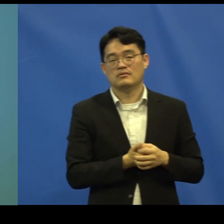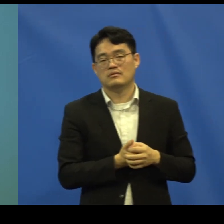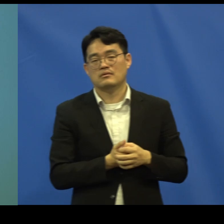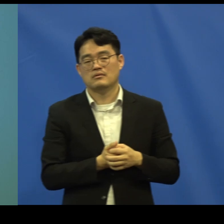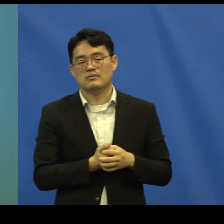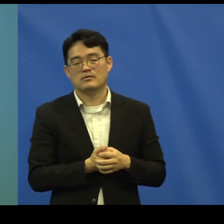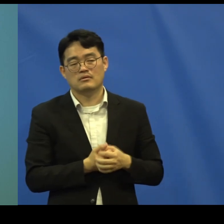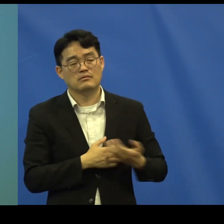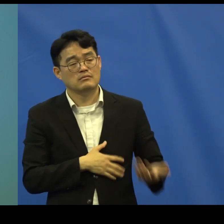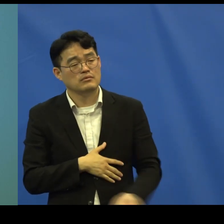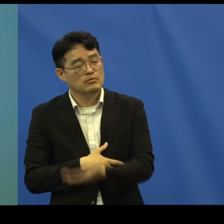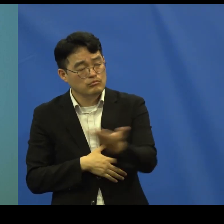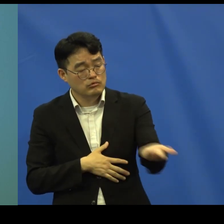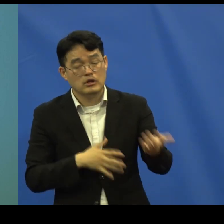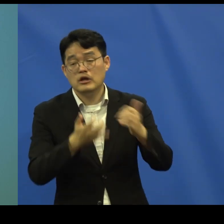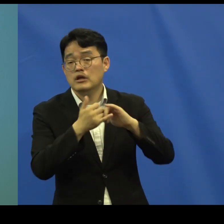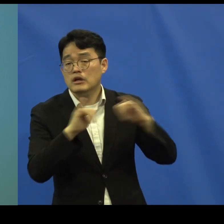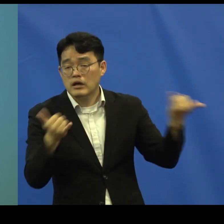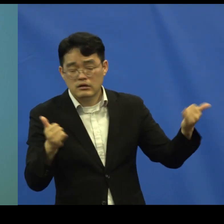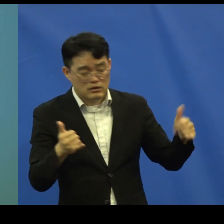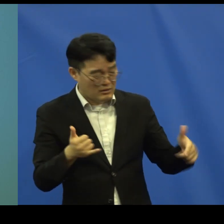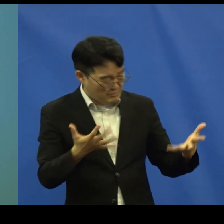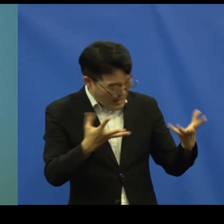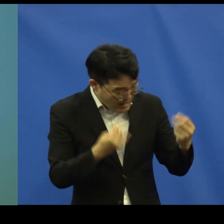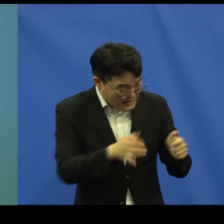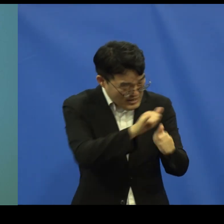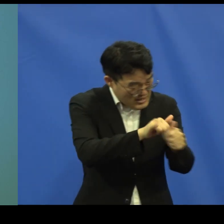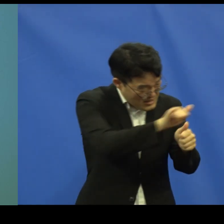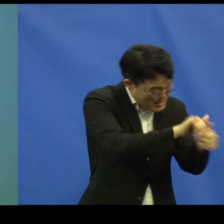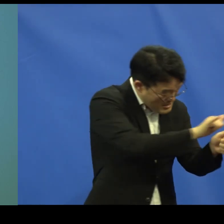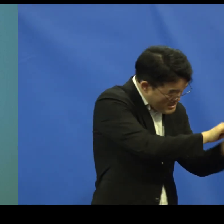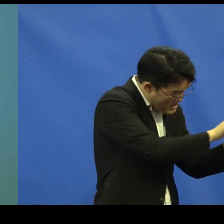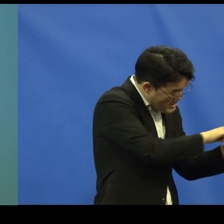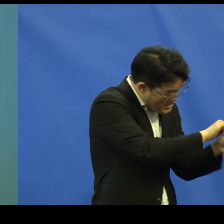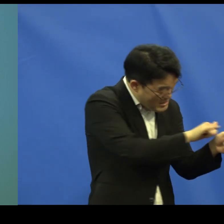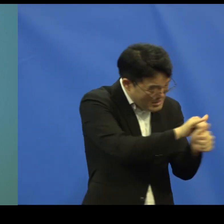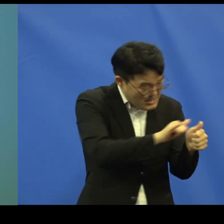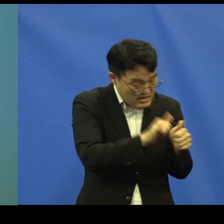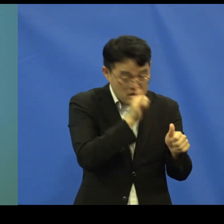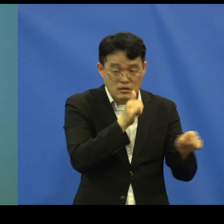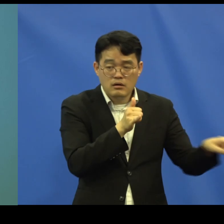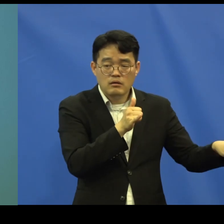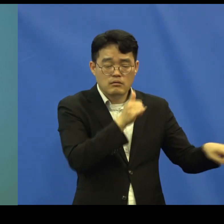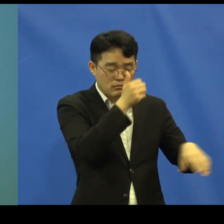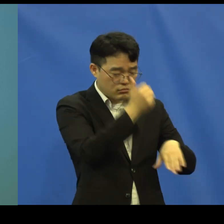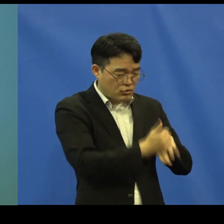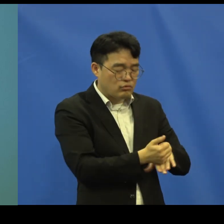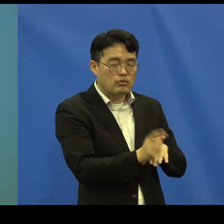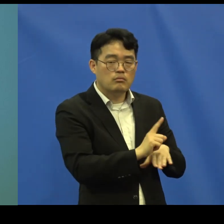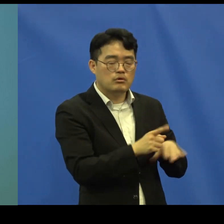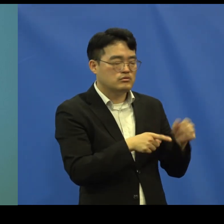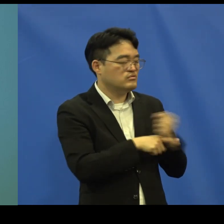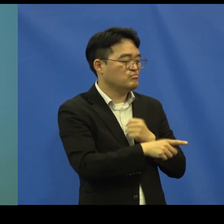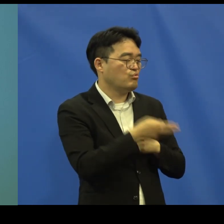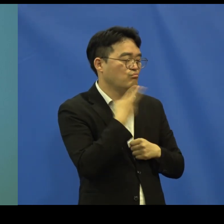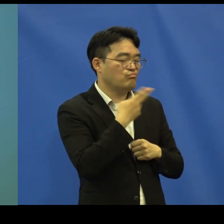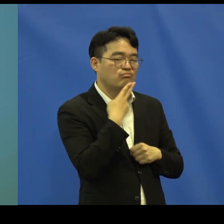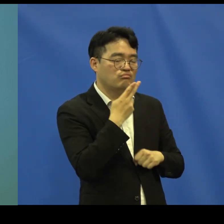없이 쏟아져 나오기 때문에 그래요. 오늘 여기에 나오는 단어들 하나하나가 의미가 있습니다. 영광,